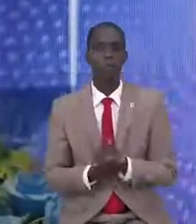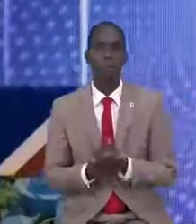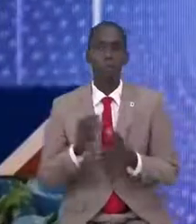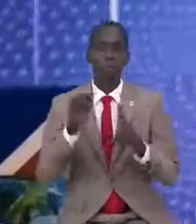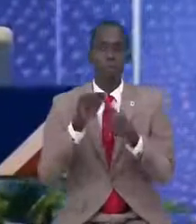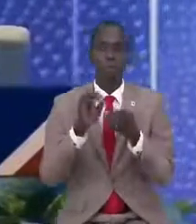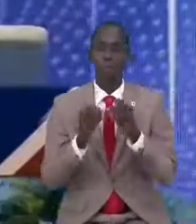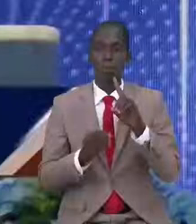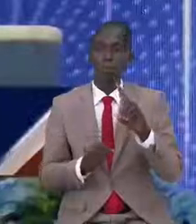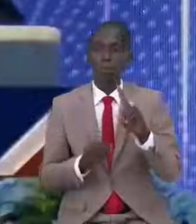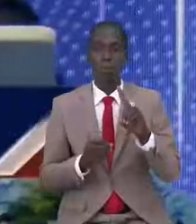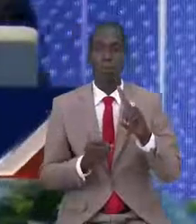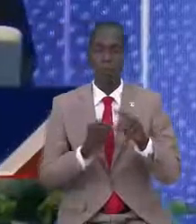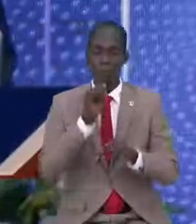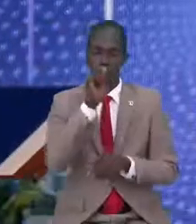premier point.